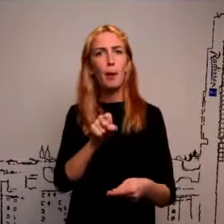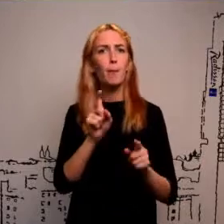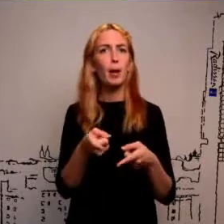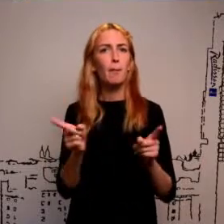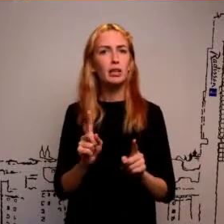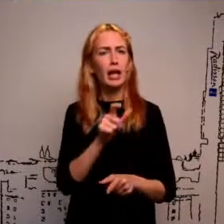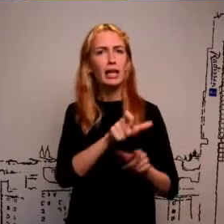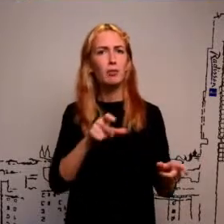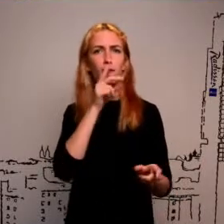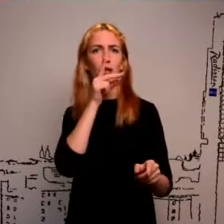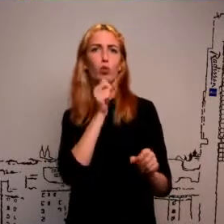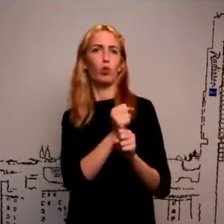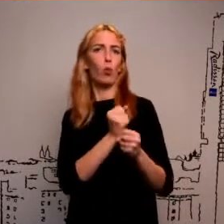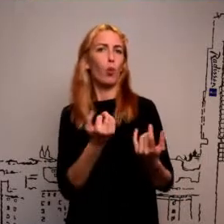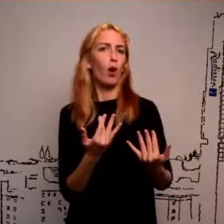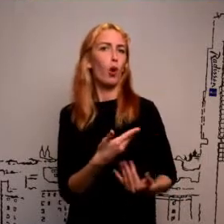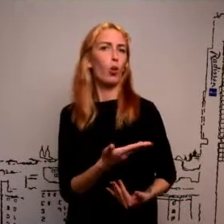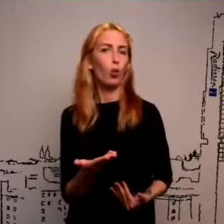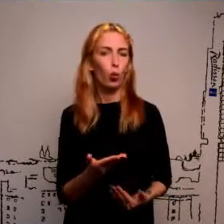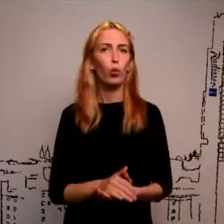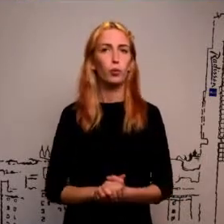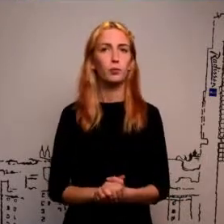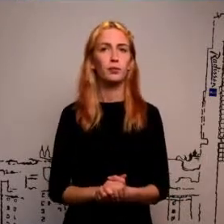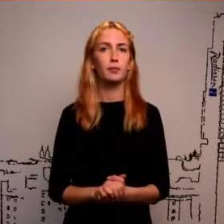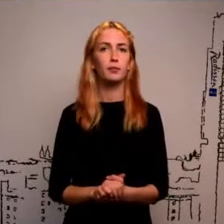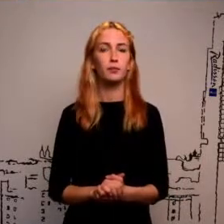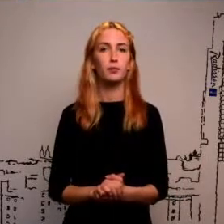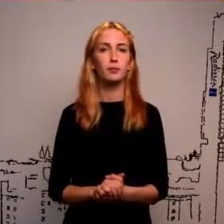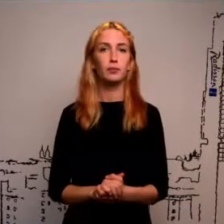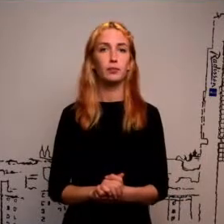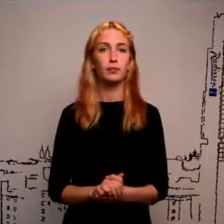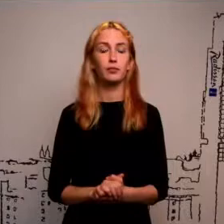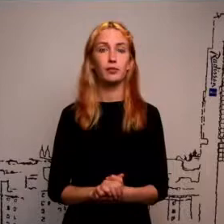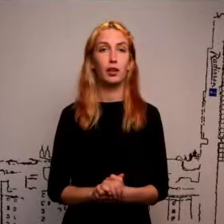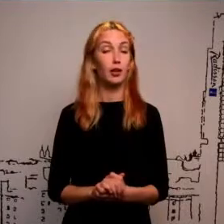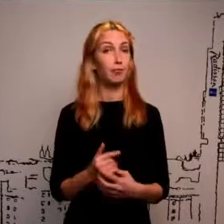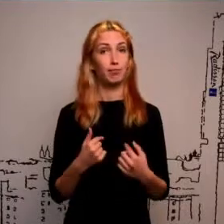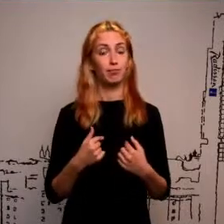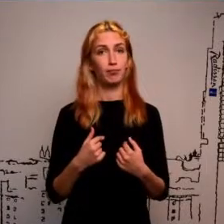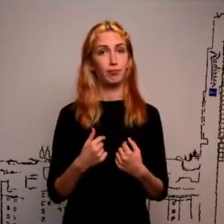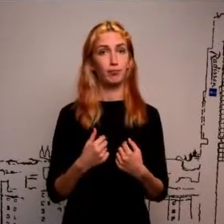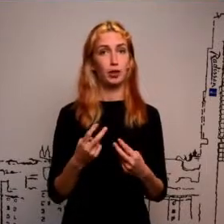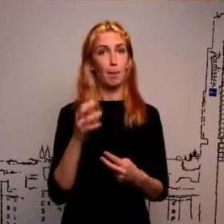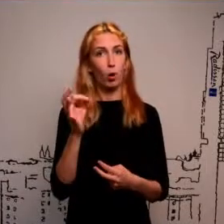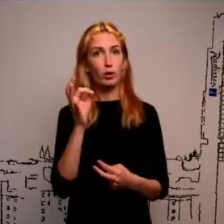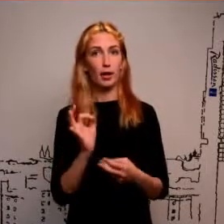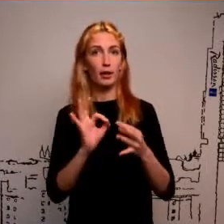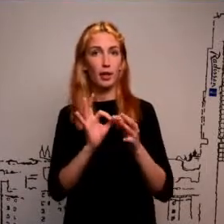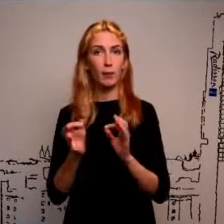palju inimesed eksivad lepingut sõlmides? Noh, ma ei saa sulle päris niimoodi öelda